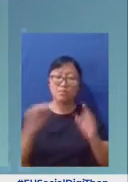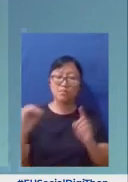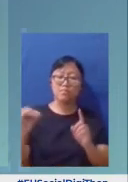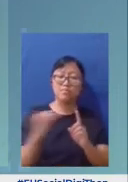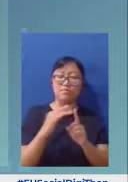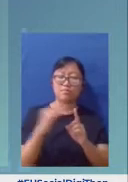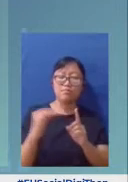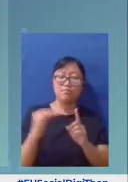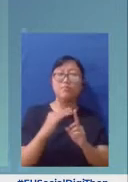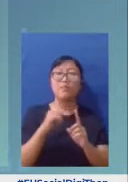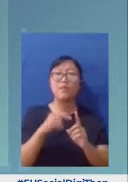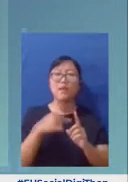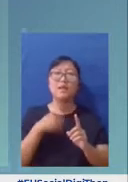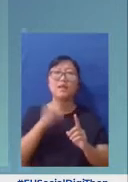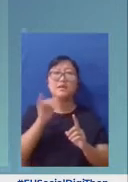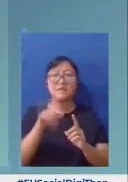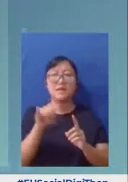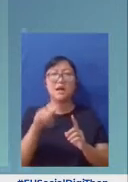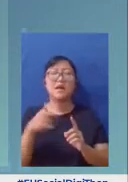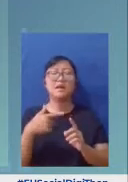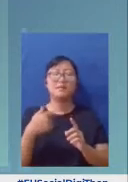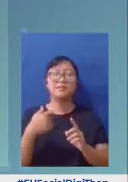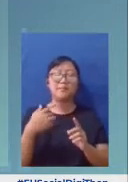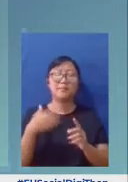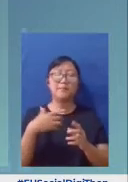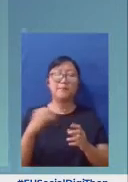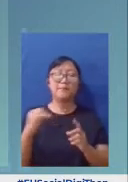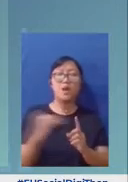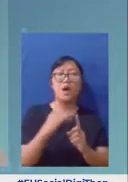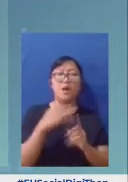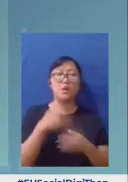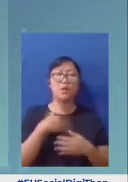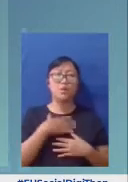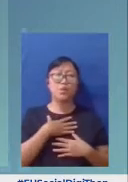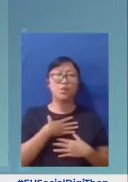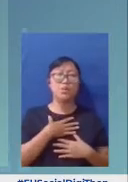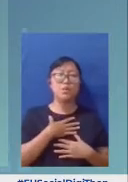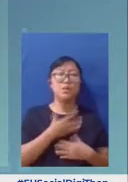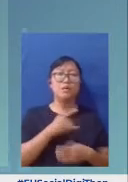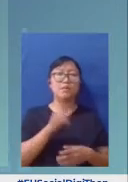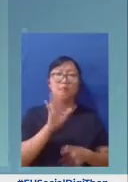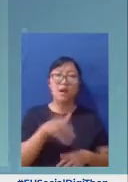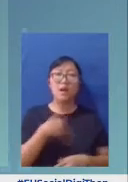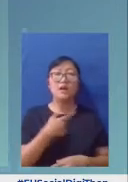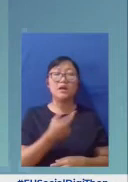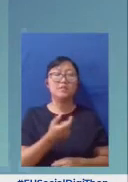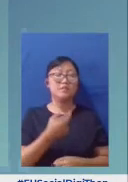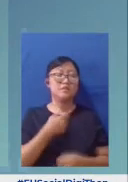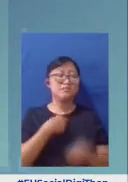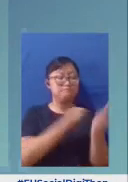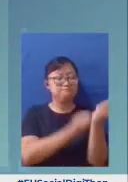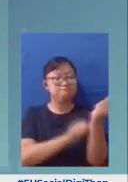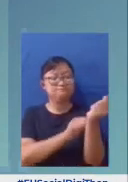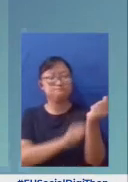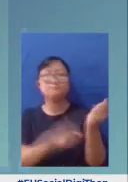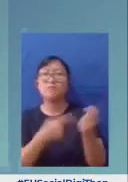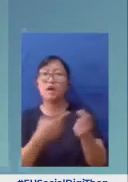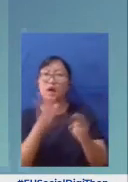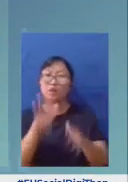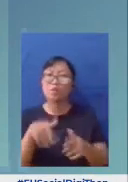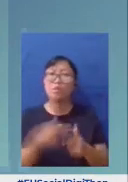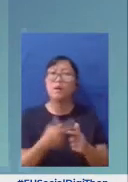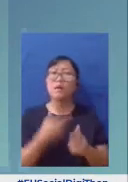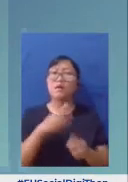kesehatan mentalnya juga semakin buruk, bisa saja melakukan self-harm, bahkan banyak yang sampai mengakhiri hidupnya. Nah, sebagai penonton juga ternyata ada